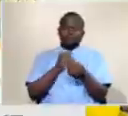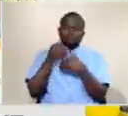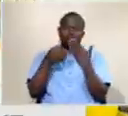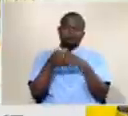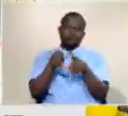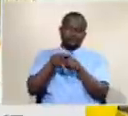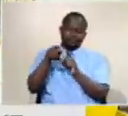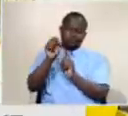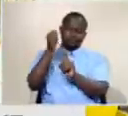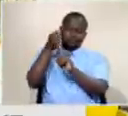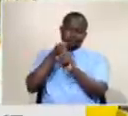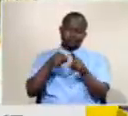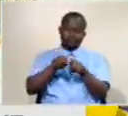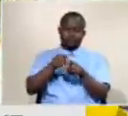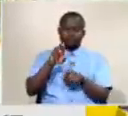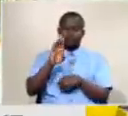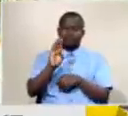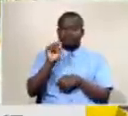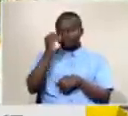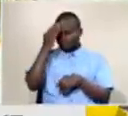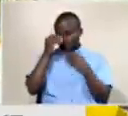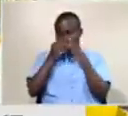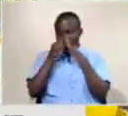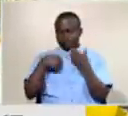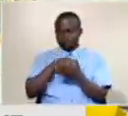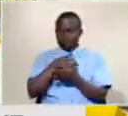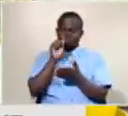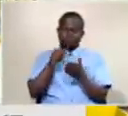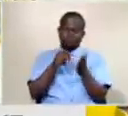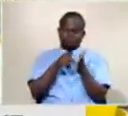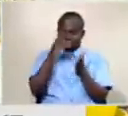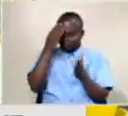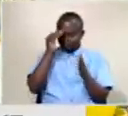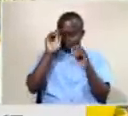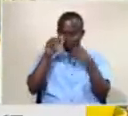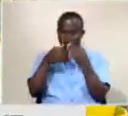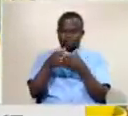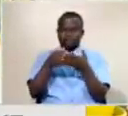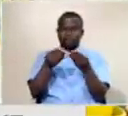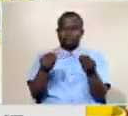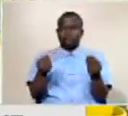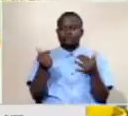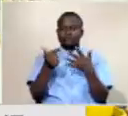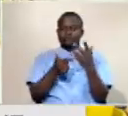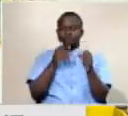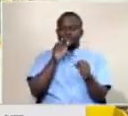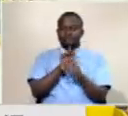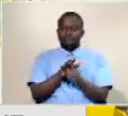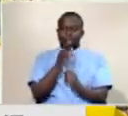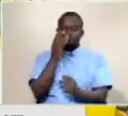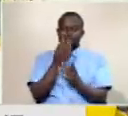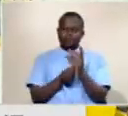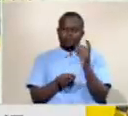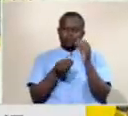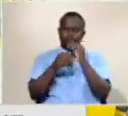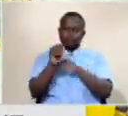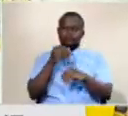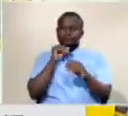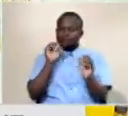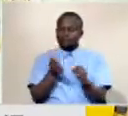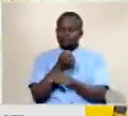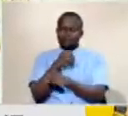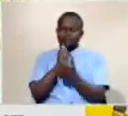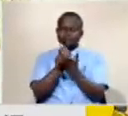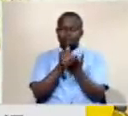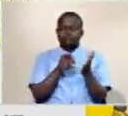namwe muratuvuganira nka Arabie kugira ngo babashe kwishyurwa kuko hangiritse ibintu byinshi n'igihombo kinini cyane umucuruzi